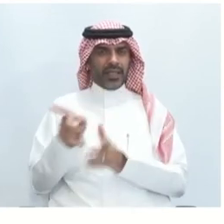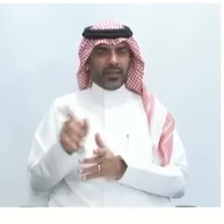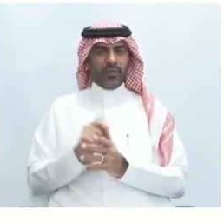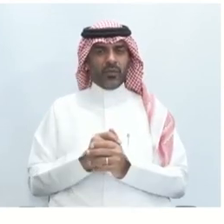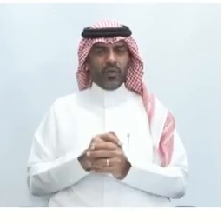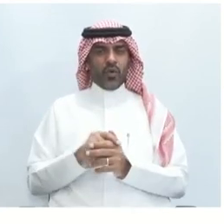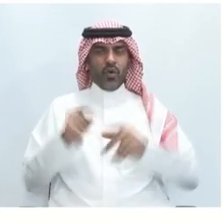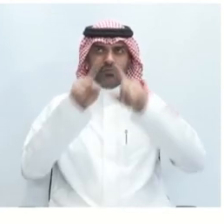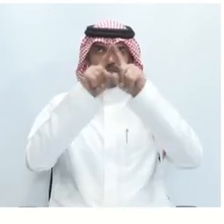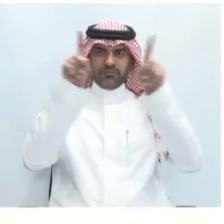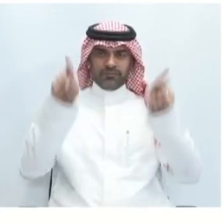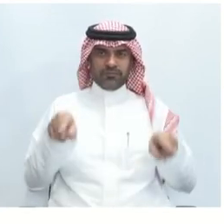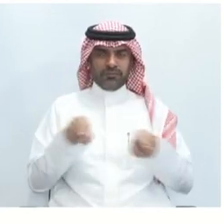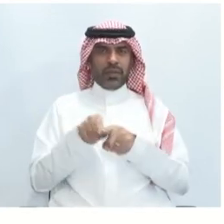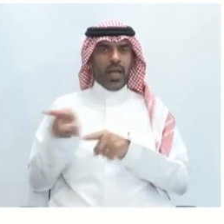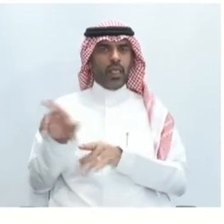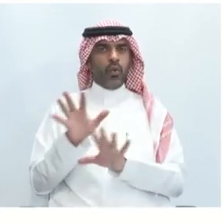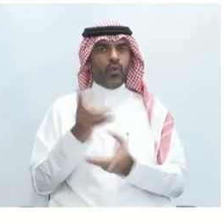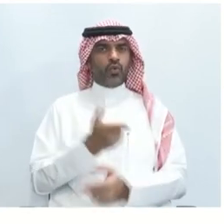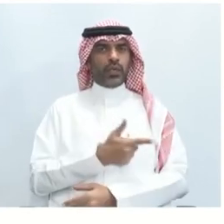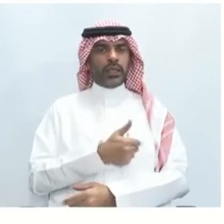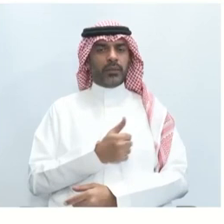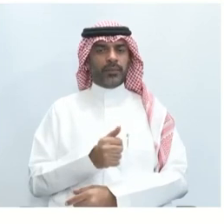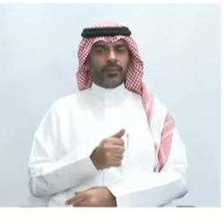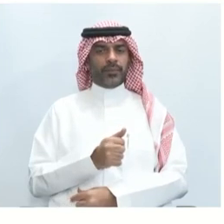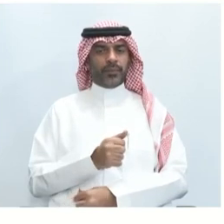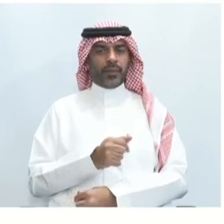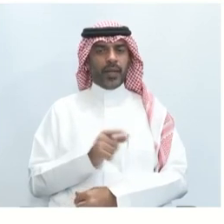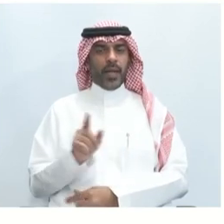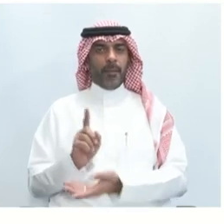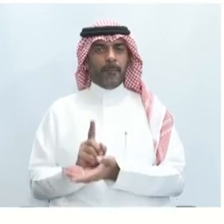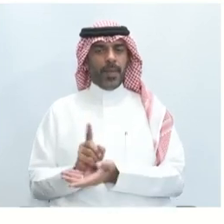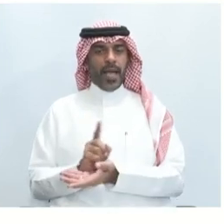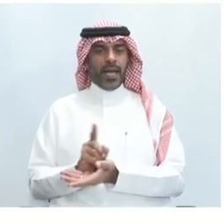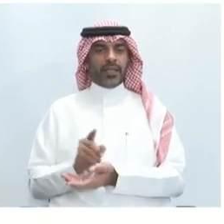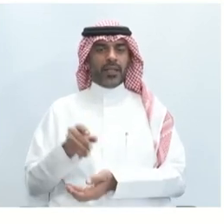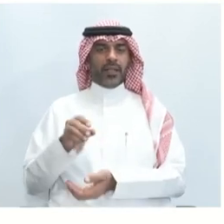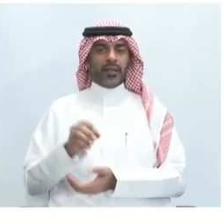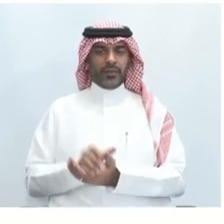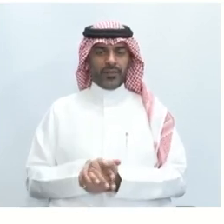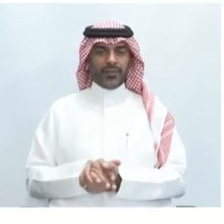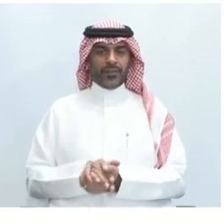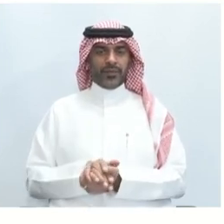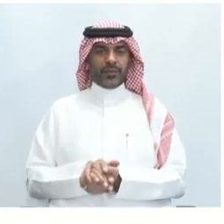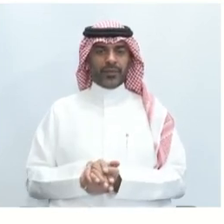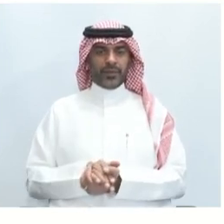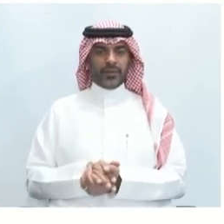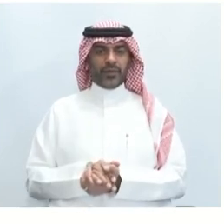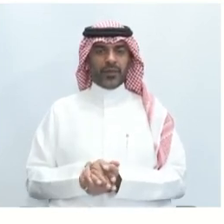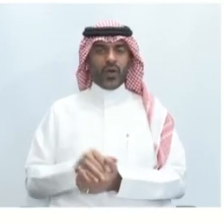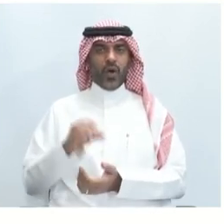نسمي هذه الواجهه احسنتم نطلق عليهم مسمى بيئه اوبن روبرتا لا